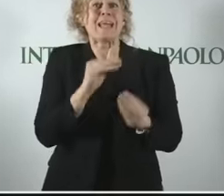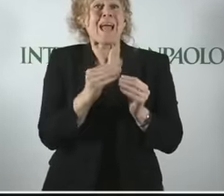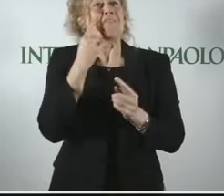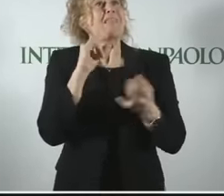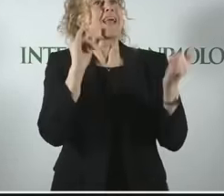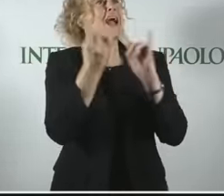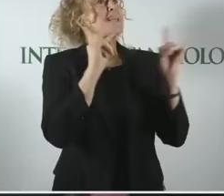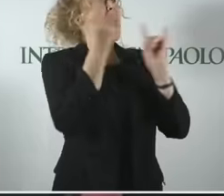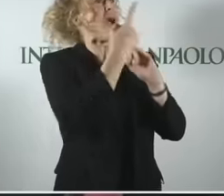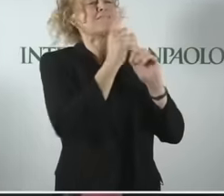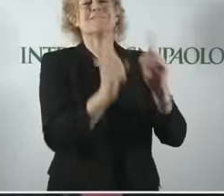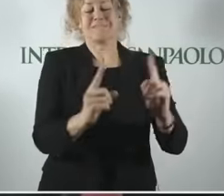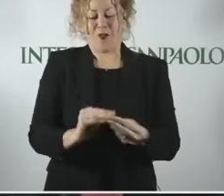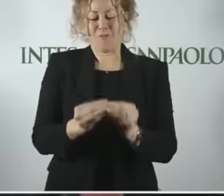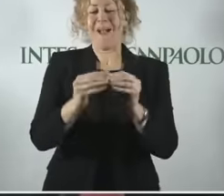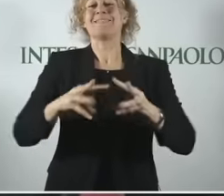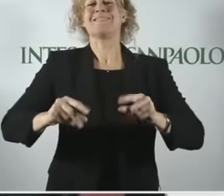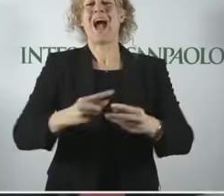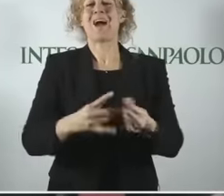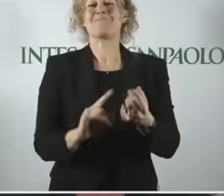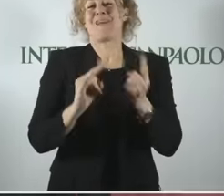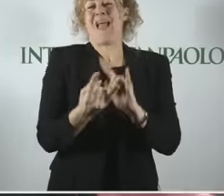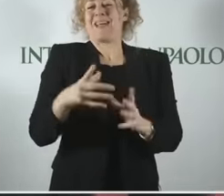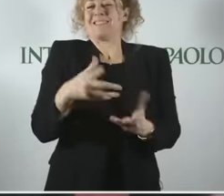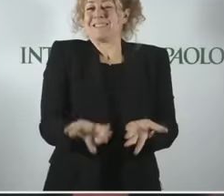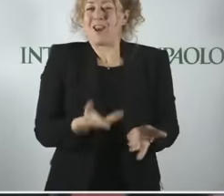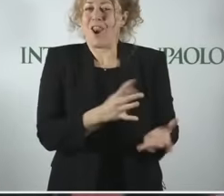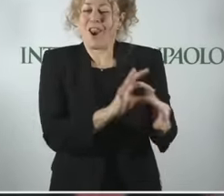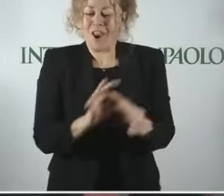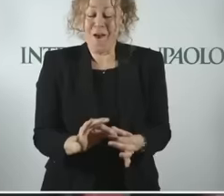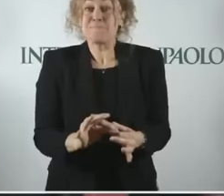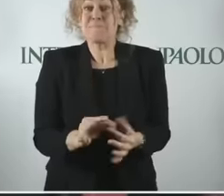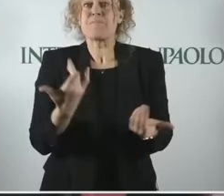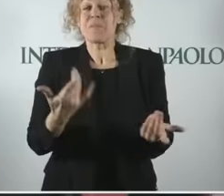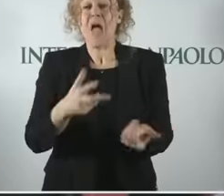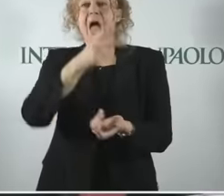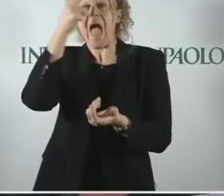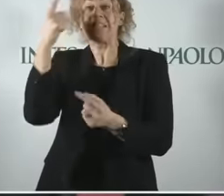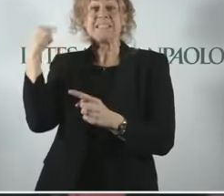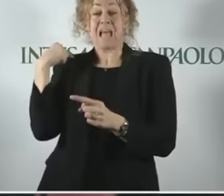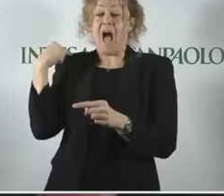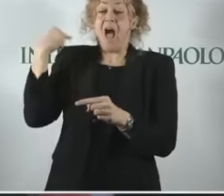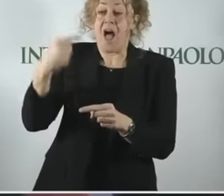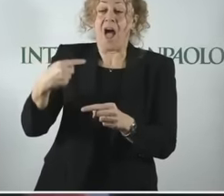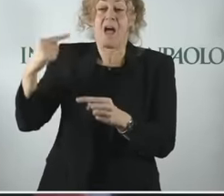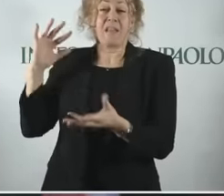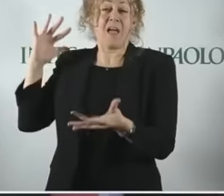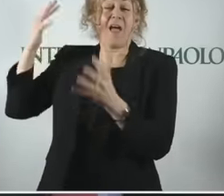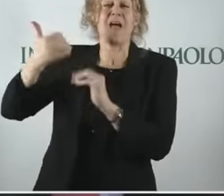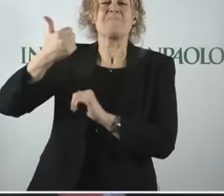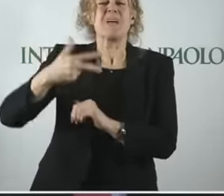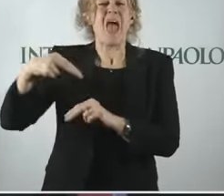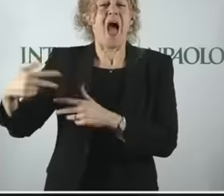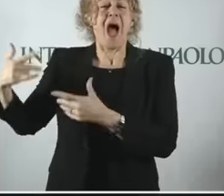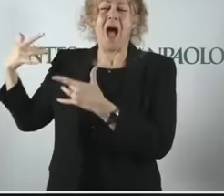vedevano intorno a sé e da una stagione da un'estate all'altra per 1000 anni i bambini